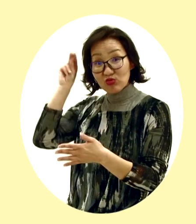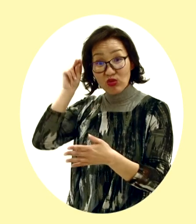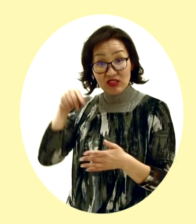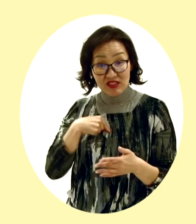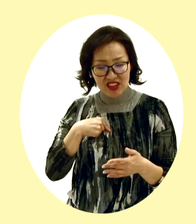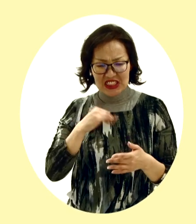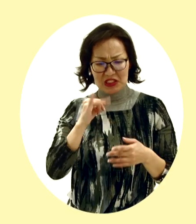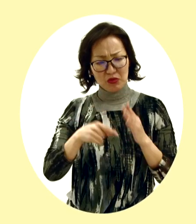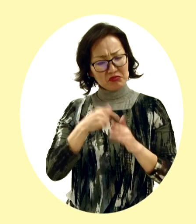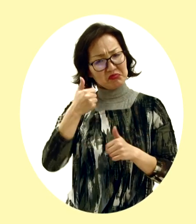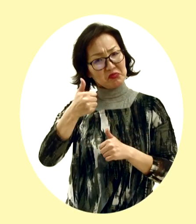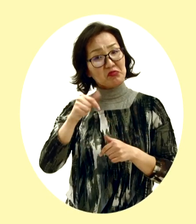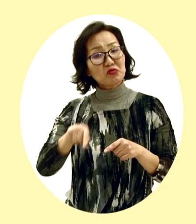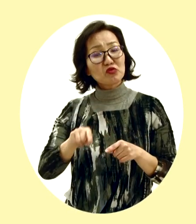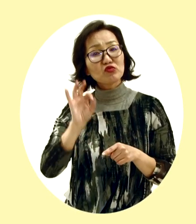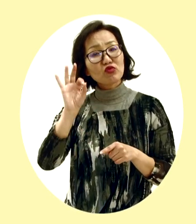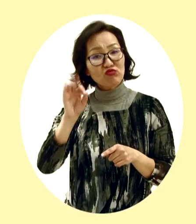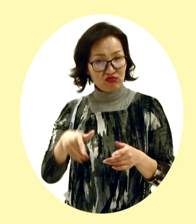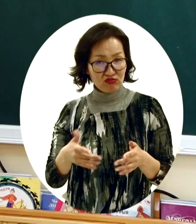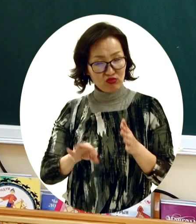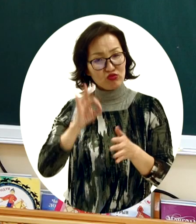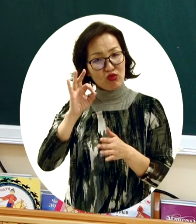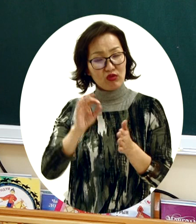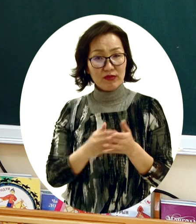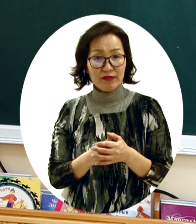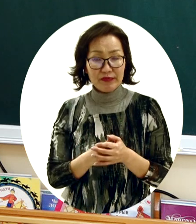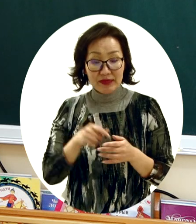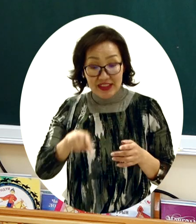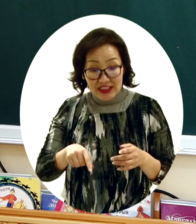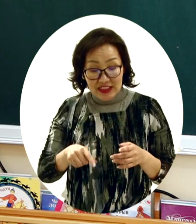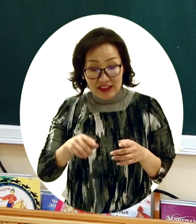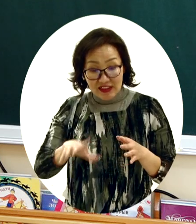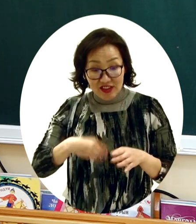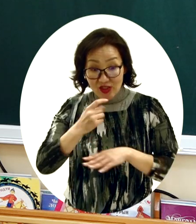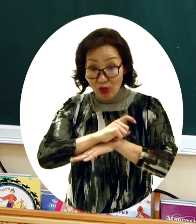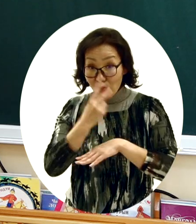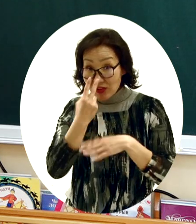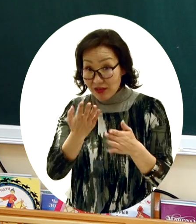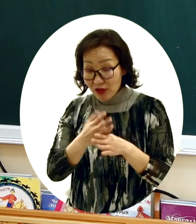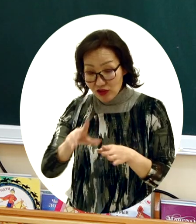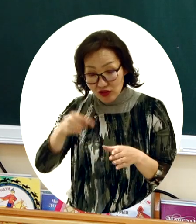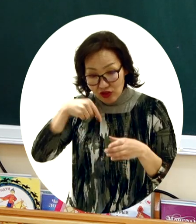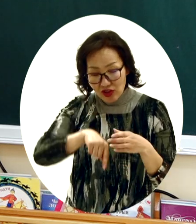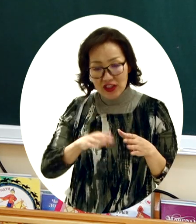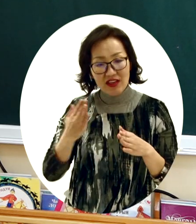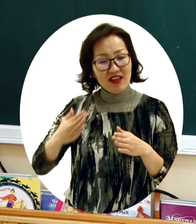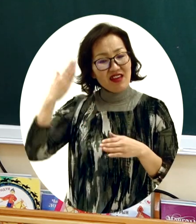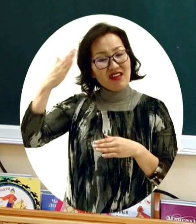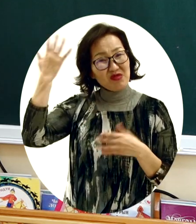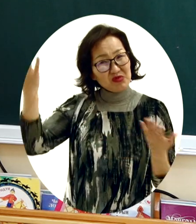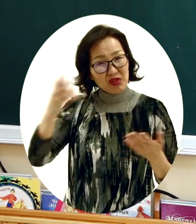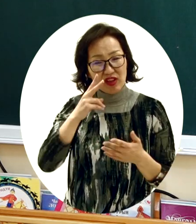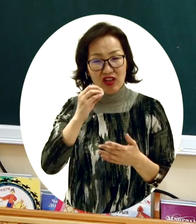илүү сайшаалтай зөвлөлттэй. За тэгвэл одоо энэ хичээлийг үзэн суугаа хүүхдүүд дотор